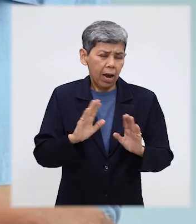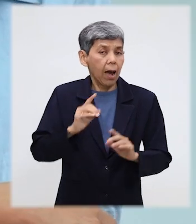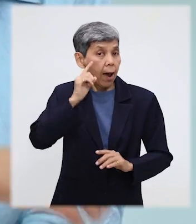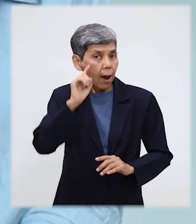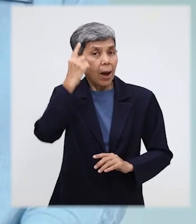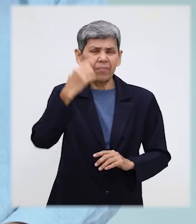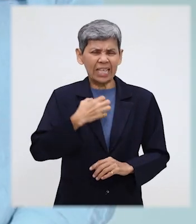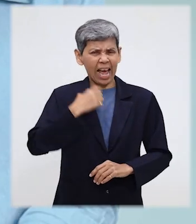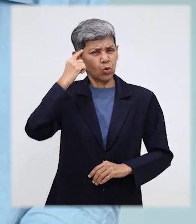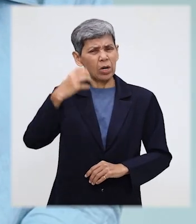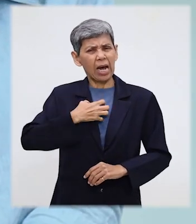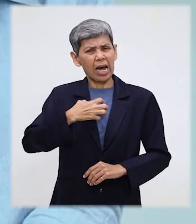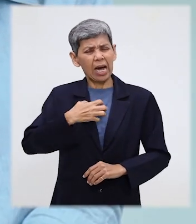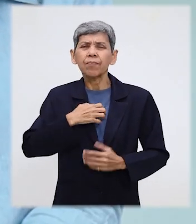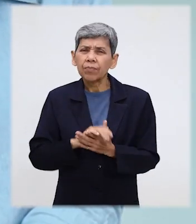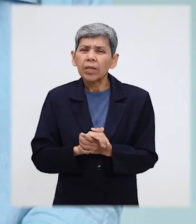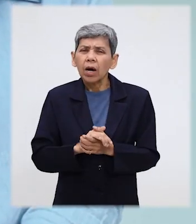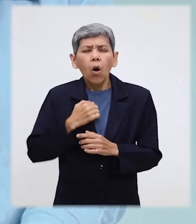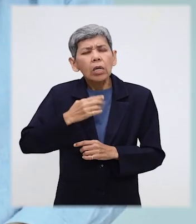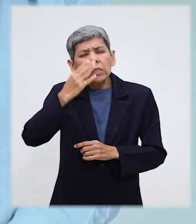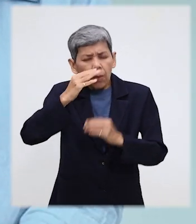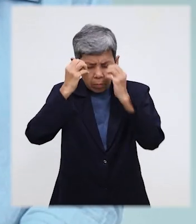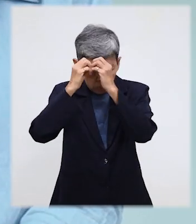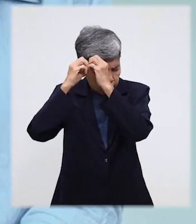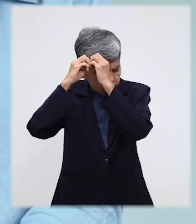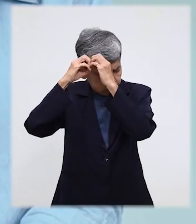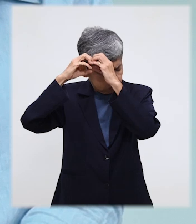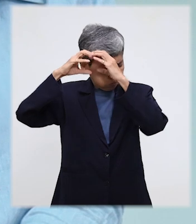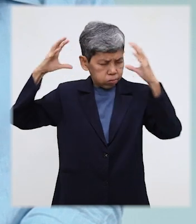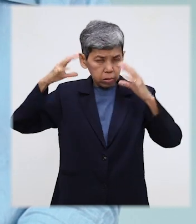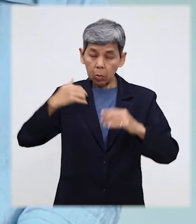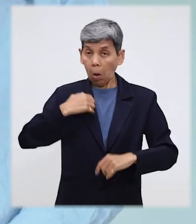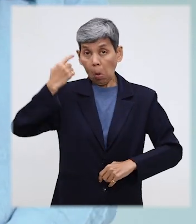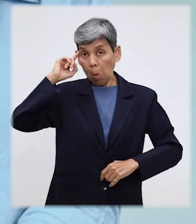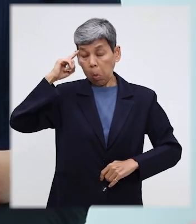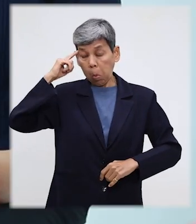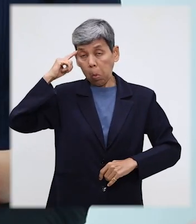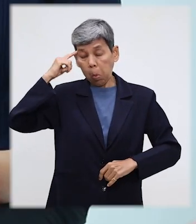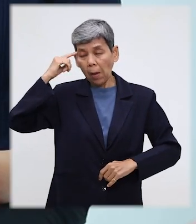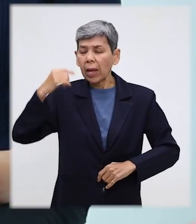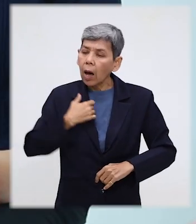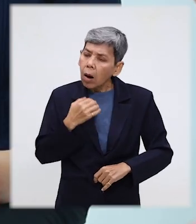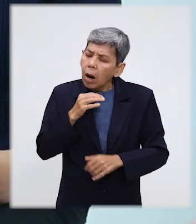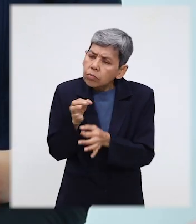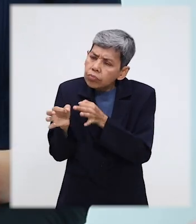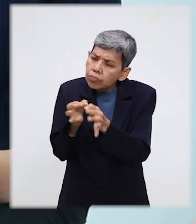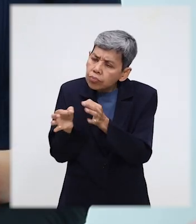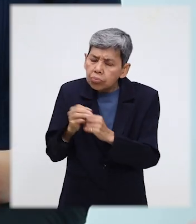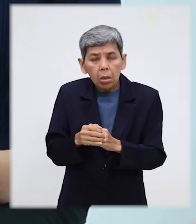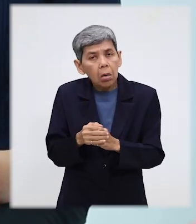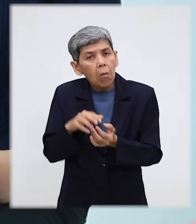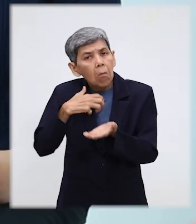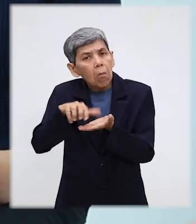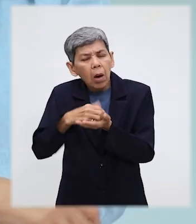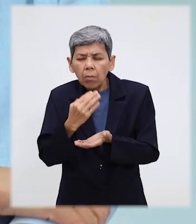ช ่ค่ะก็อยากจะรู้กันว่าจินตนาการของเขาถ้าเขาไม่มีประสบการณ์ตรงนั้นมาเวลาเราบอกไปเนี่ยแล้วเขาถ่าย